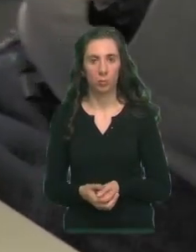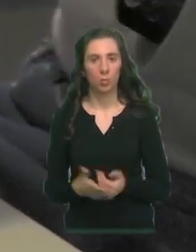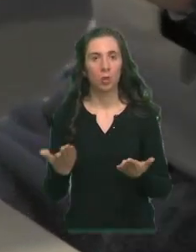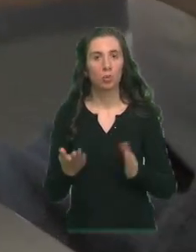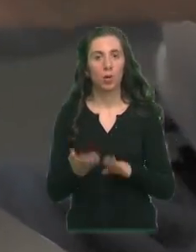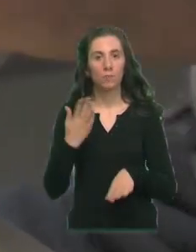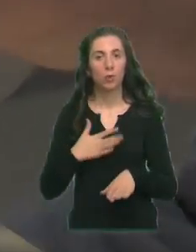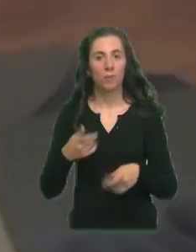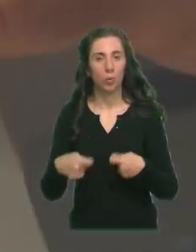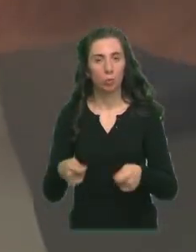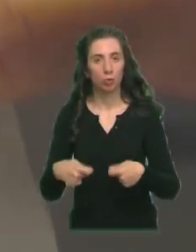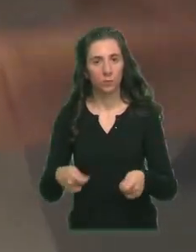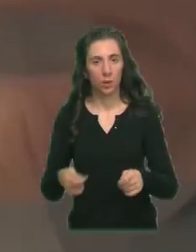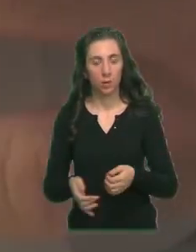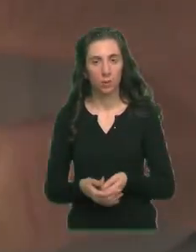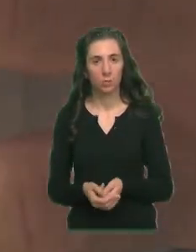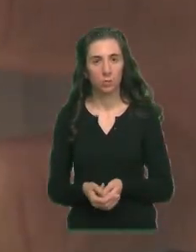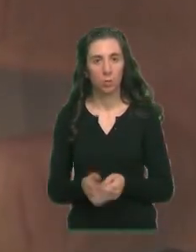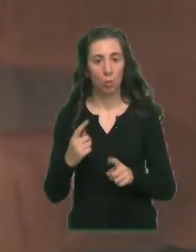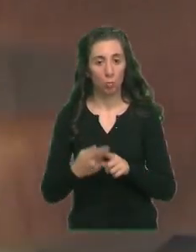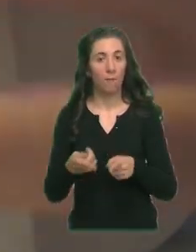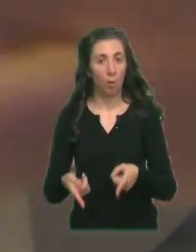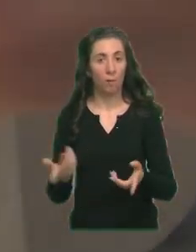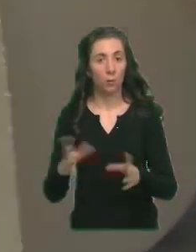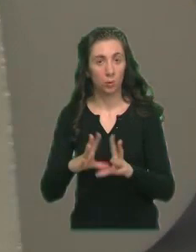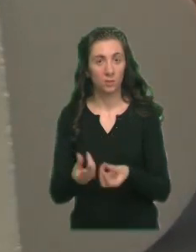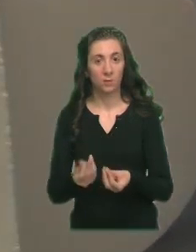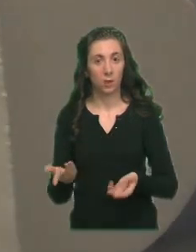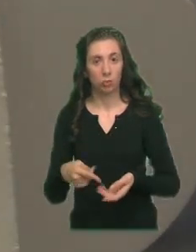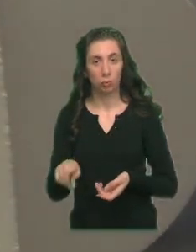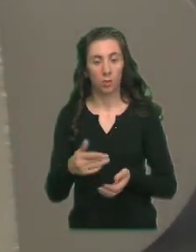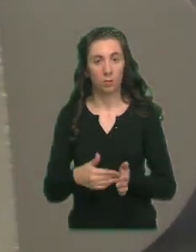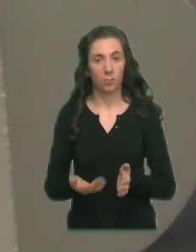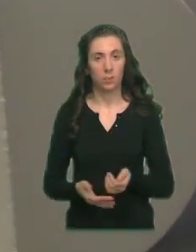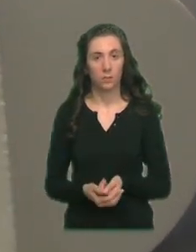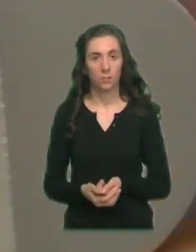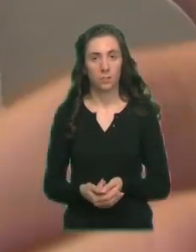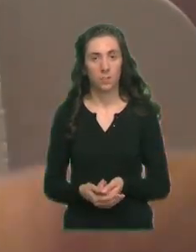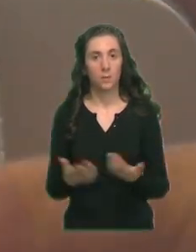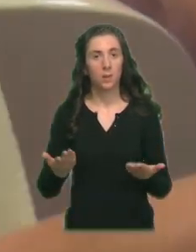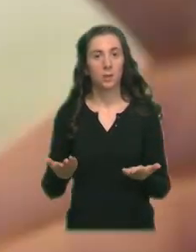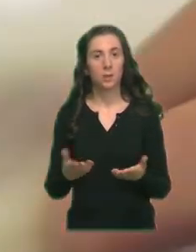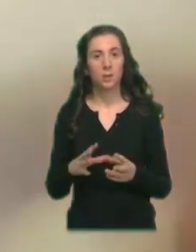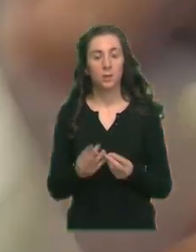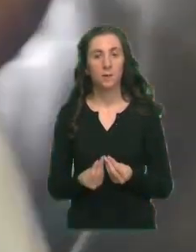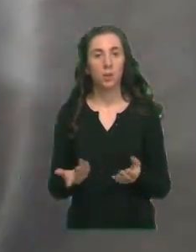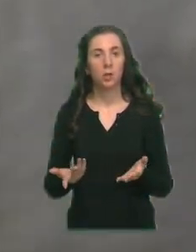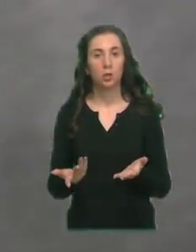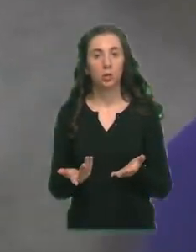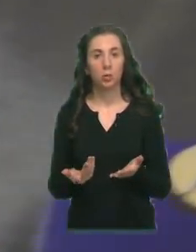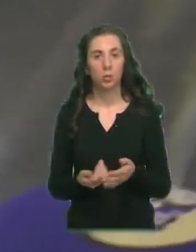A što najviše volite šivati? E, upravo ovo, sve što se... Šta se, velim, šta se god